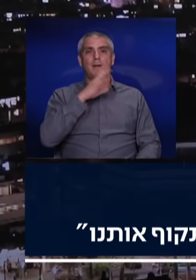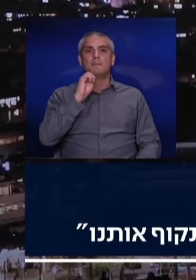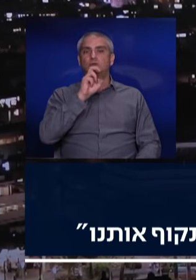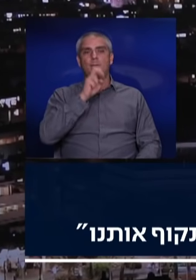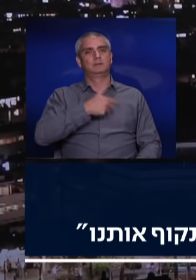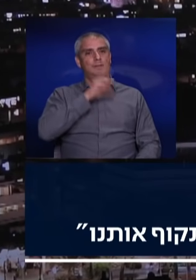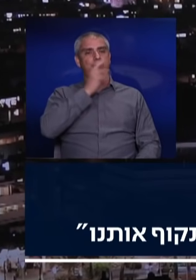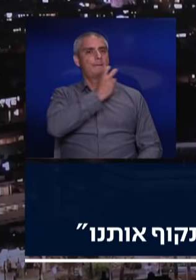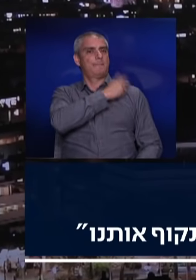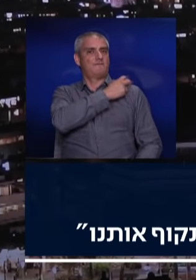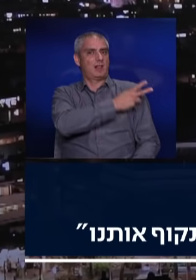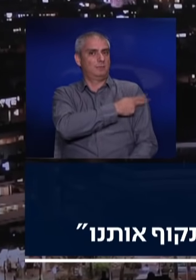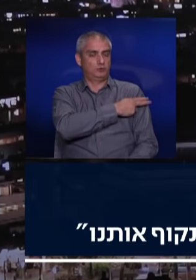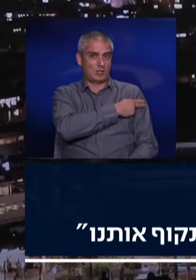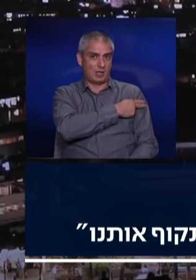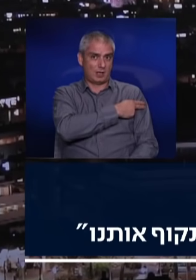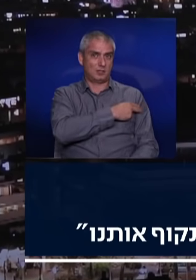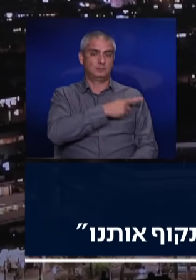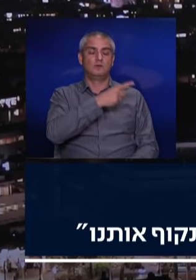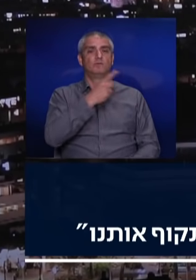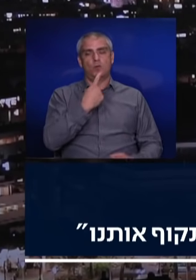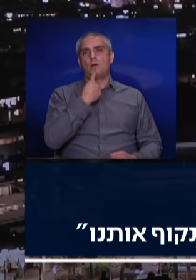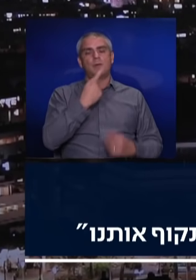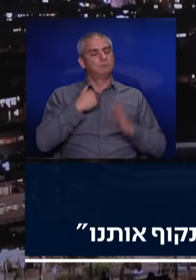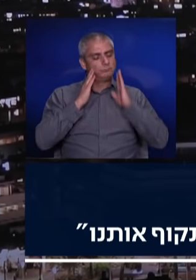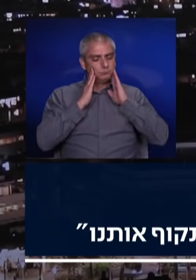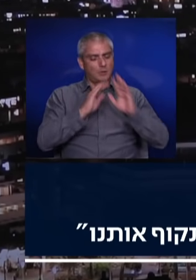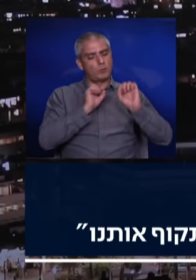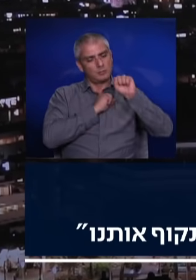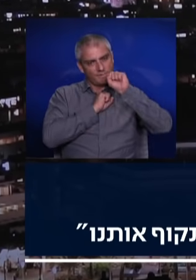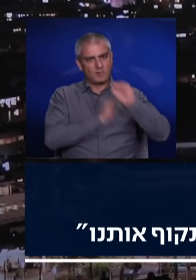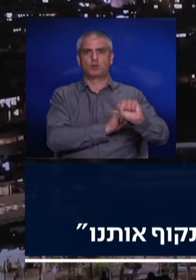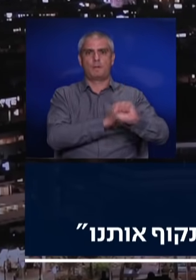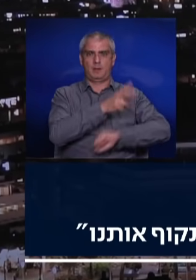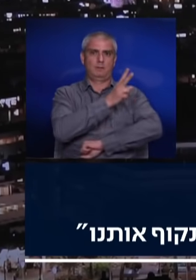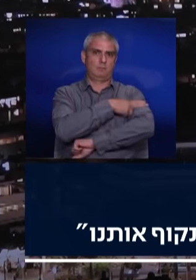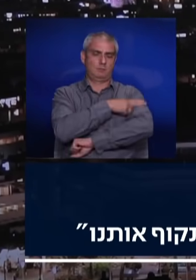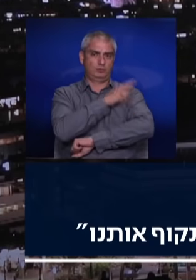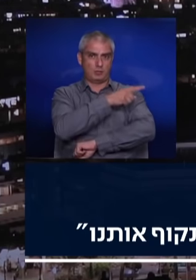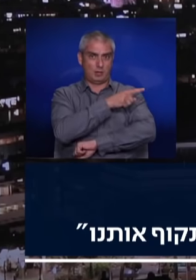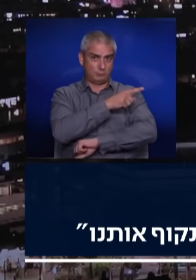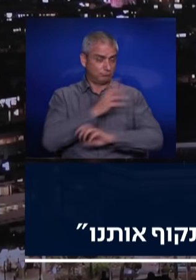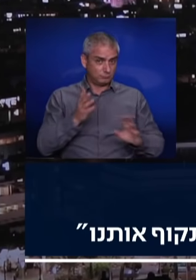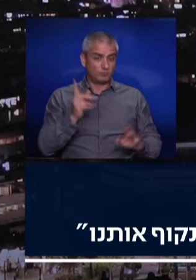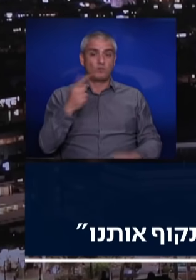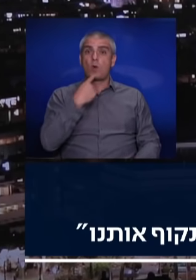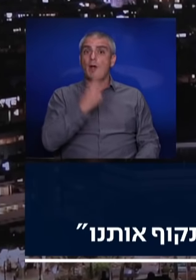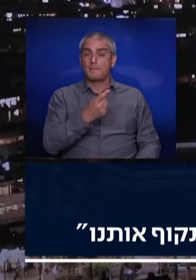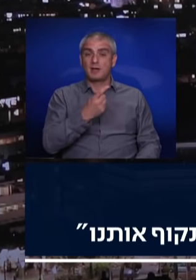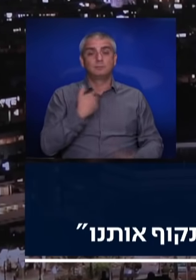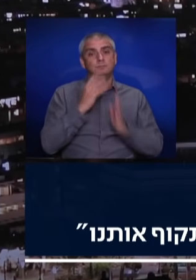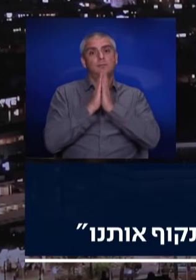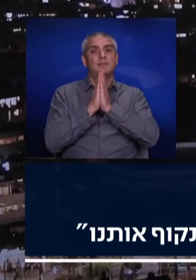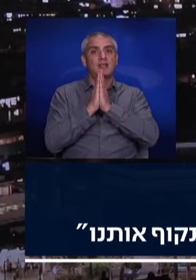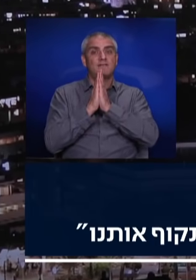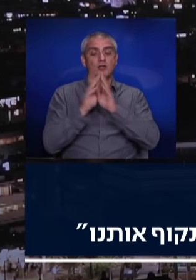המשטרה קובי שבתאי. הוא מביע אמון מלא ותמיכה מלאה בשוטרים, והוא גם אומר לו בתקווה